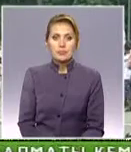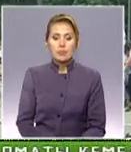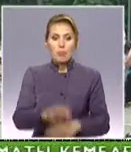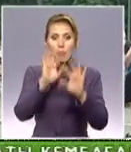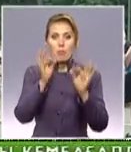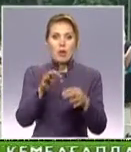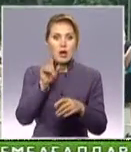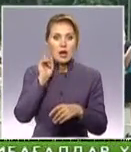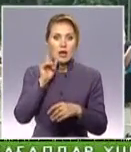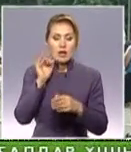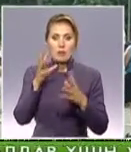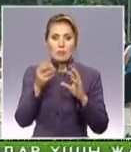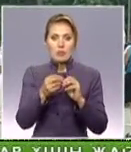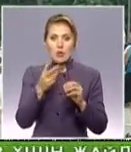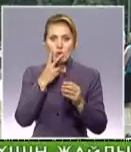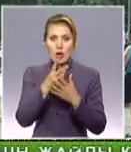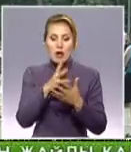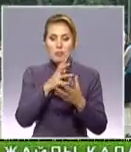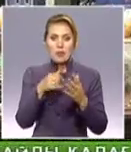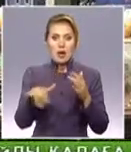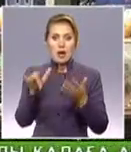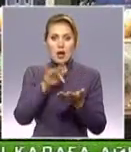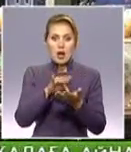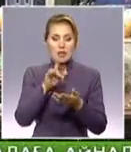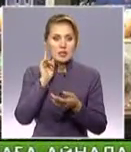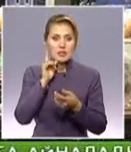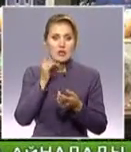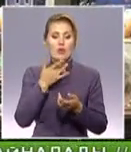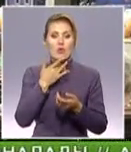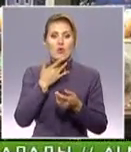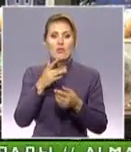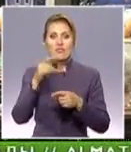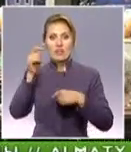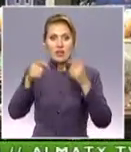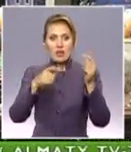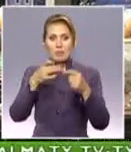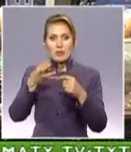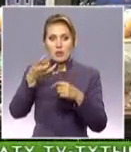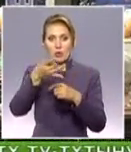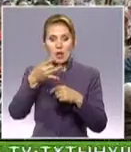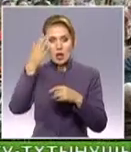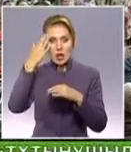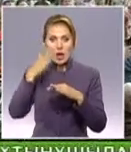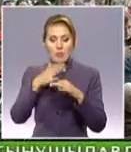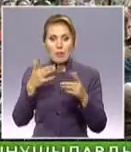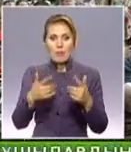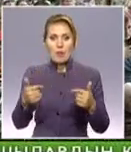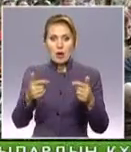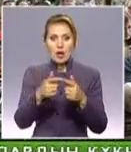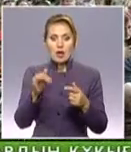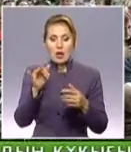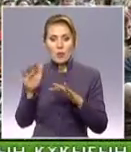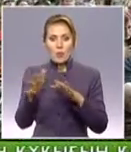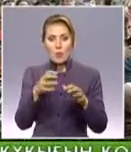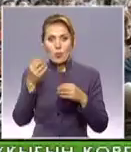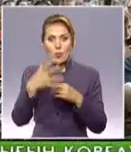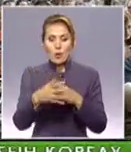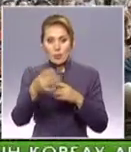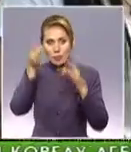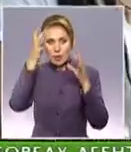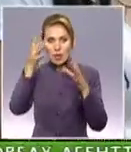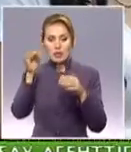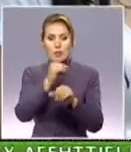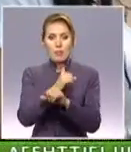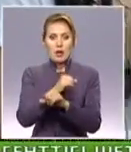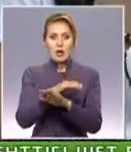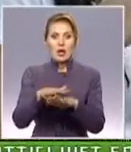Өнерлі жастарды өрге сүйрейтін алғашқы қалалық жастар дауысы фестивалін Медеу ауданының әкімшілігі ұйымдастырды. Шара орталық мәдениет және